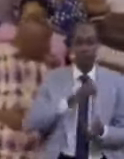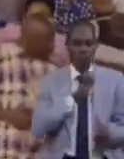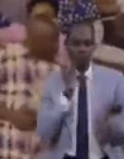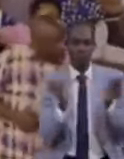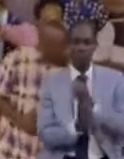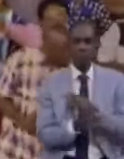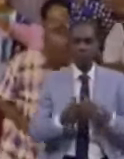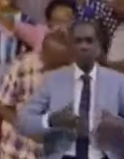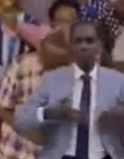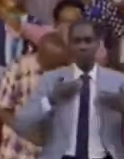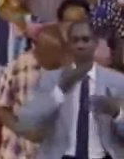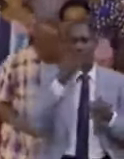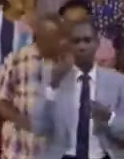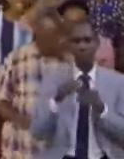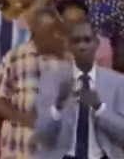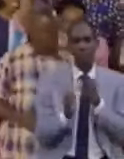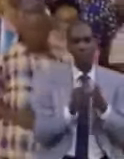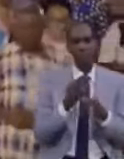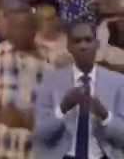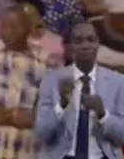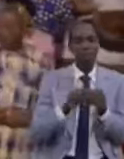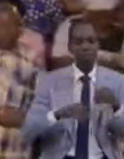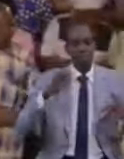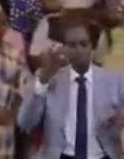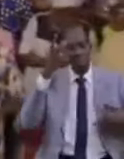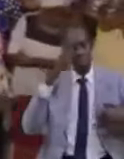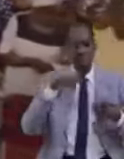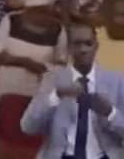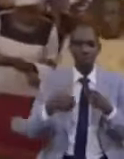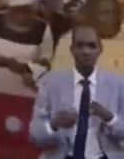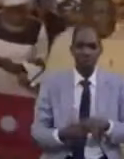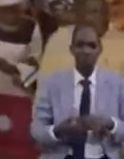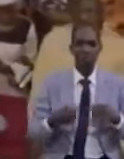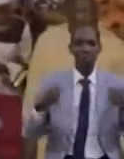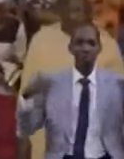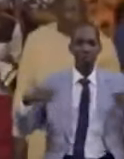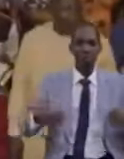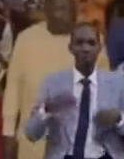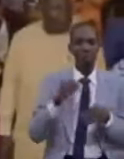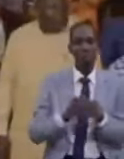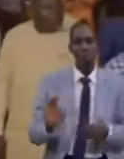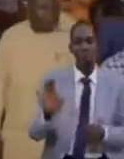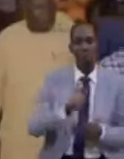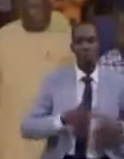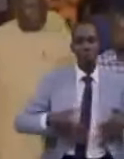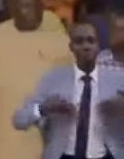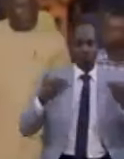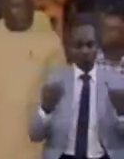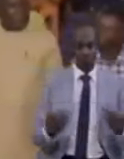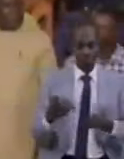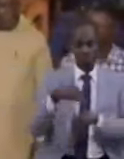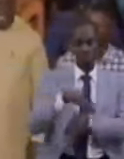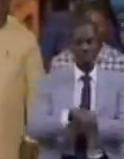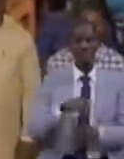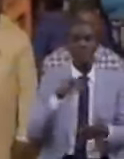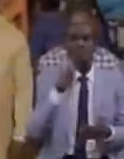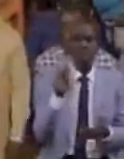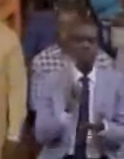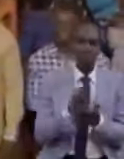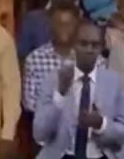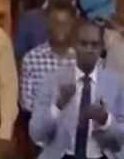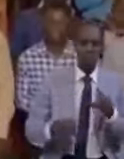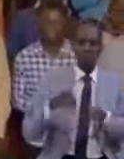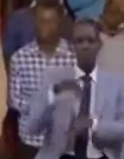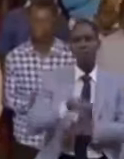toute maladie tout problème infirmité dans ta vie ce soir c'est à soir il